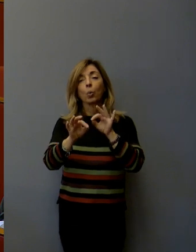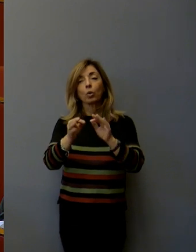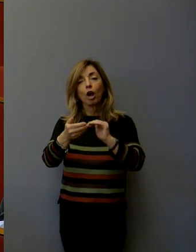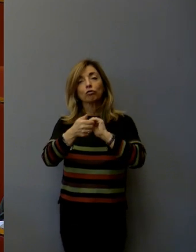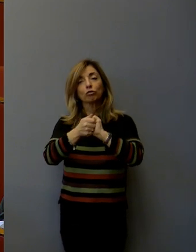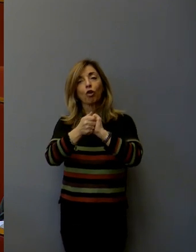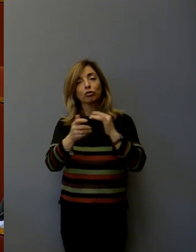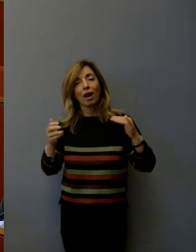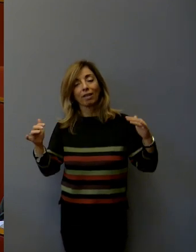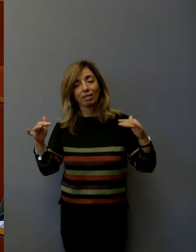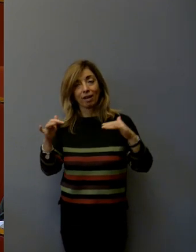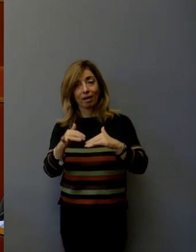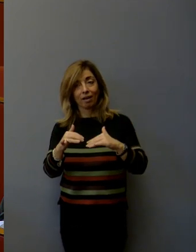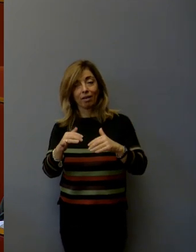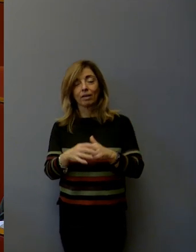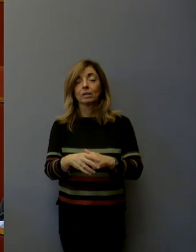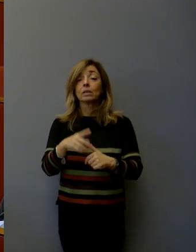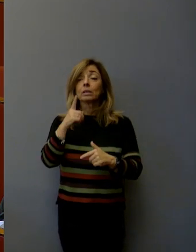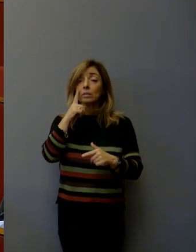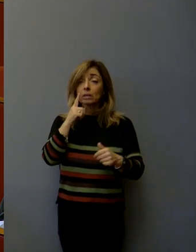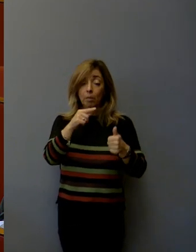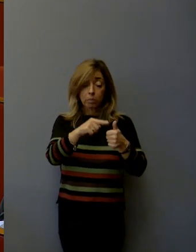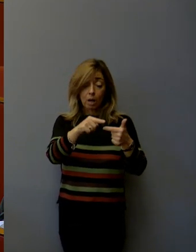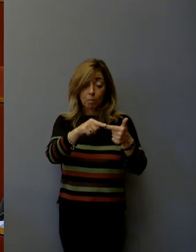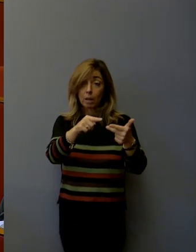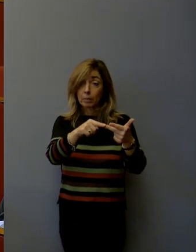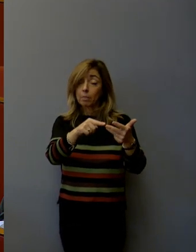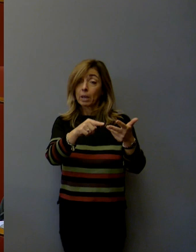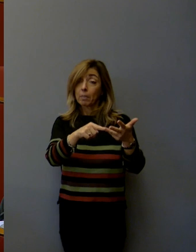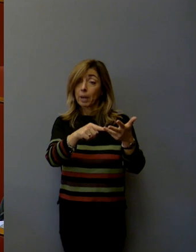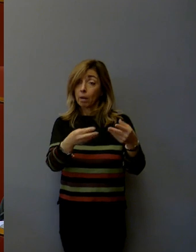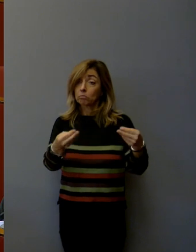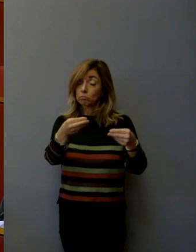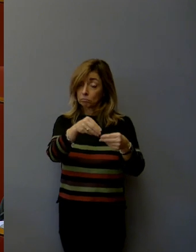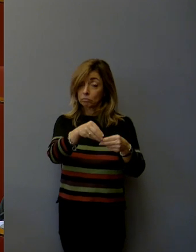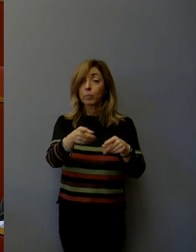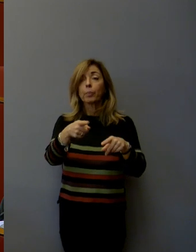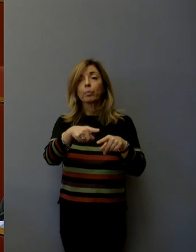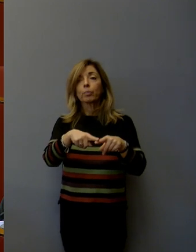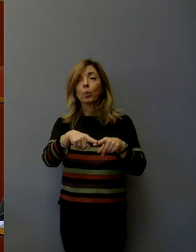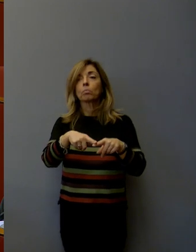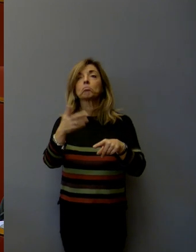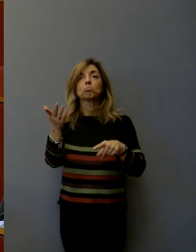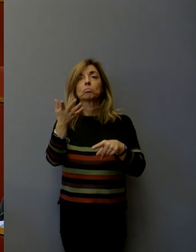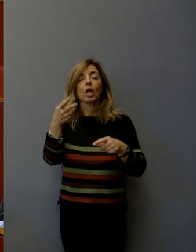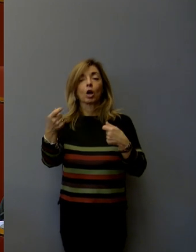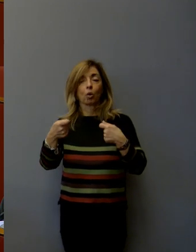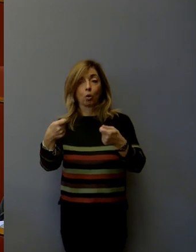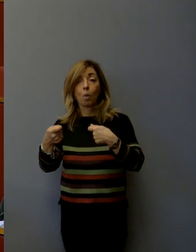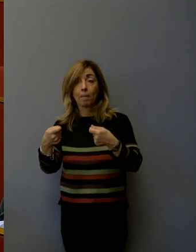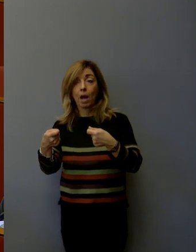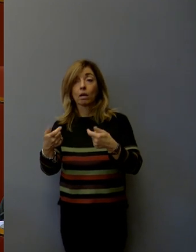poi se ci mettiamo tutte queste cose e ci mettiamo per esempio il commercio e allora togliamo le grandi